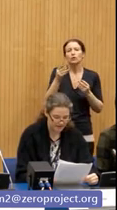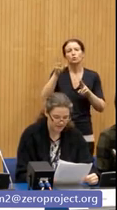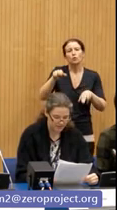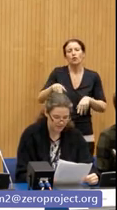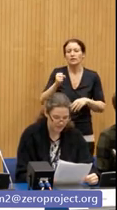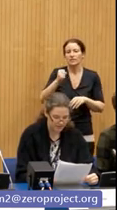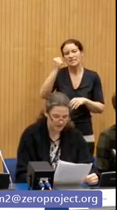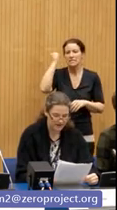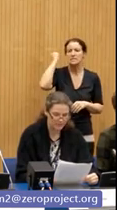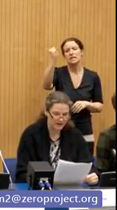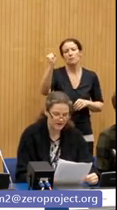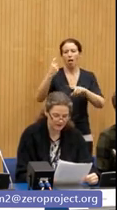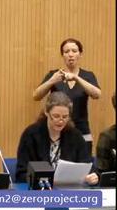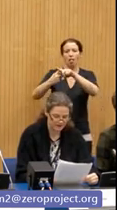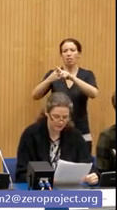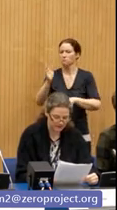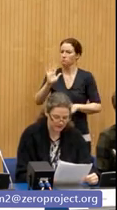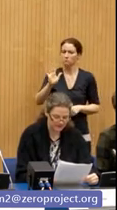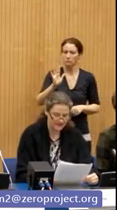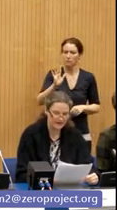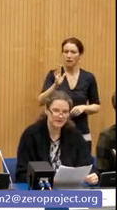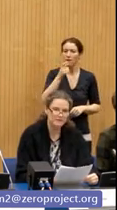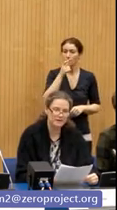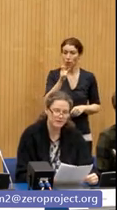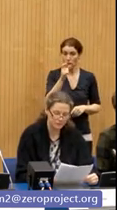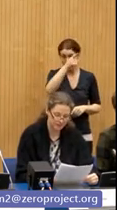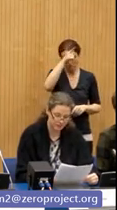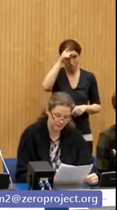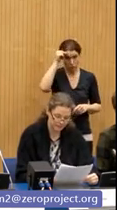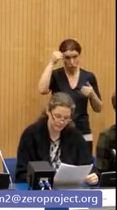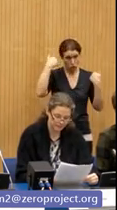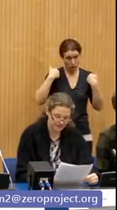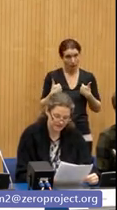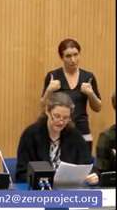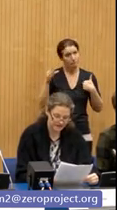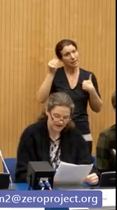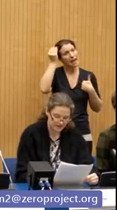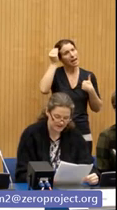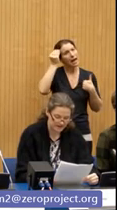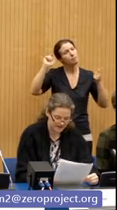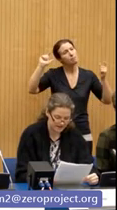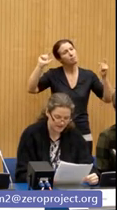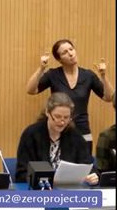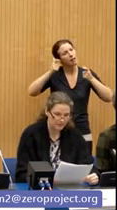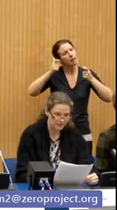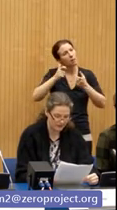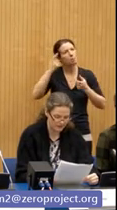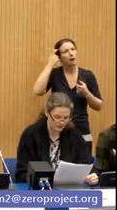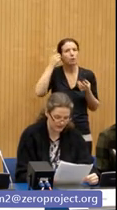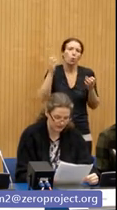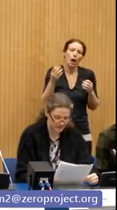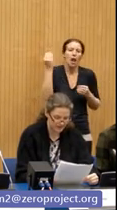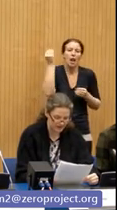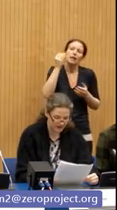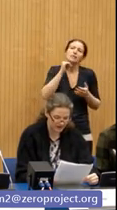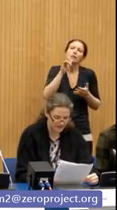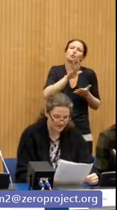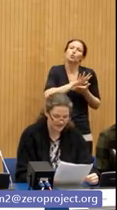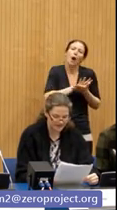Der Begriff Menschen mit Lernbeeinträchtigung zeigt einfach nur, dass einem das Lernen dauerhaft